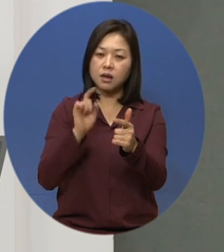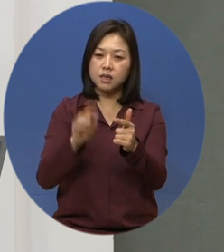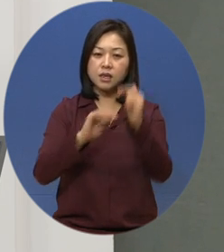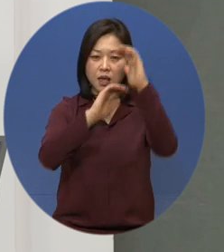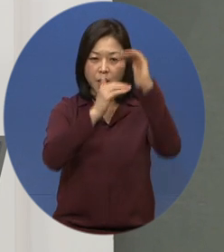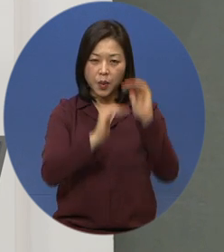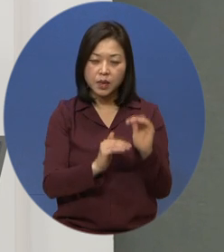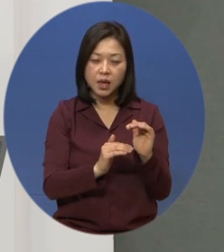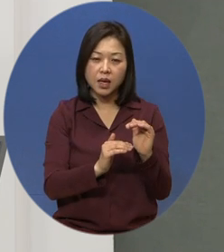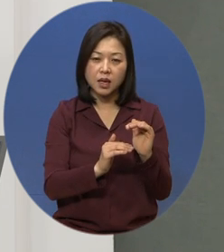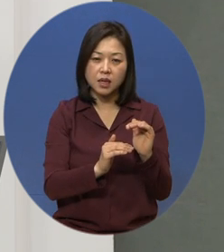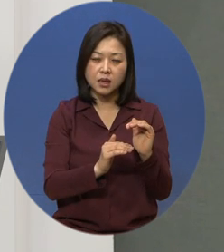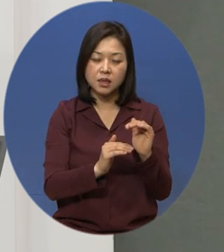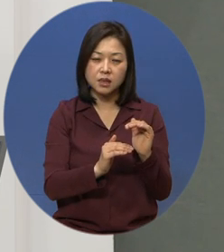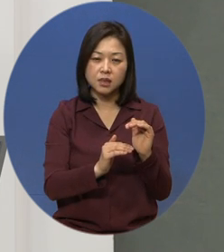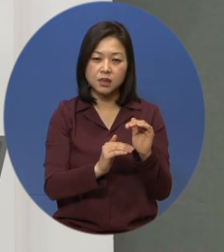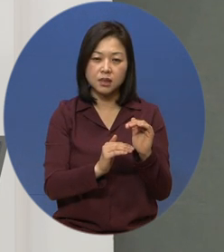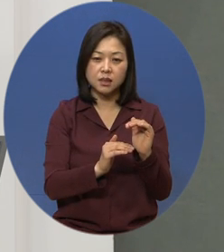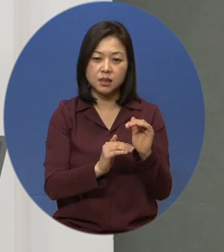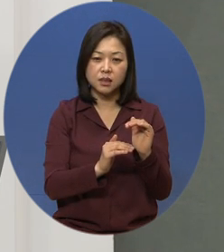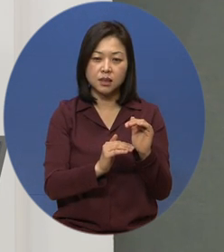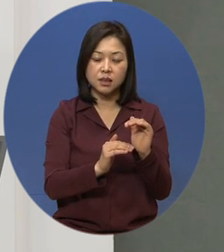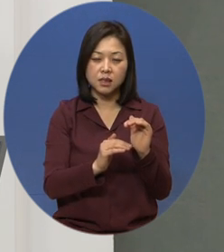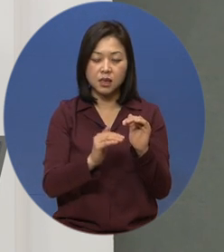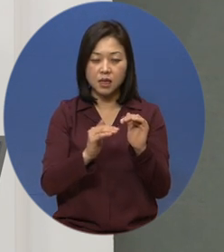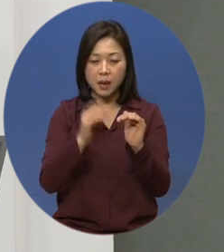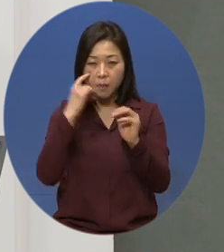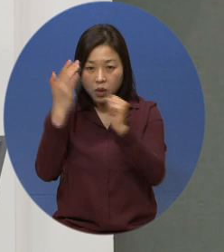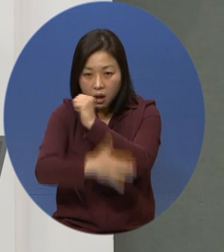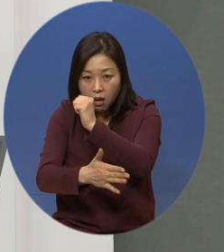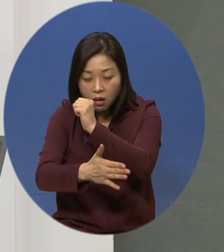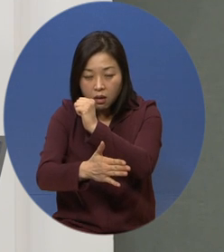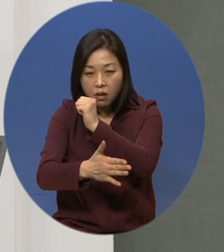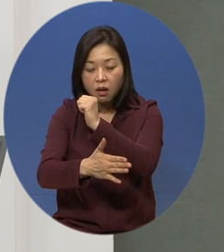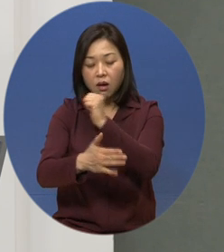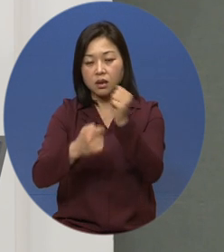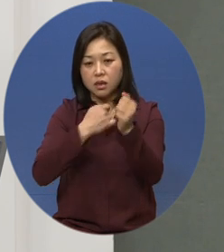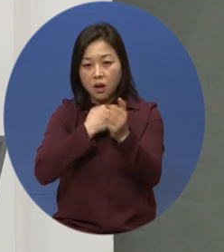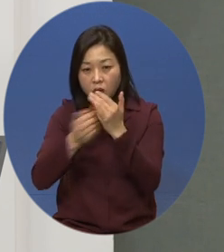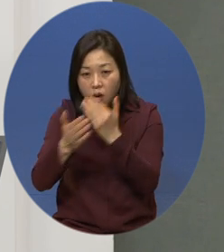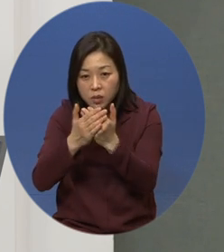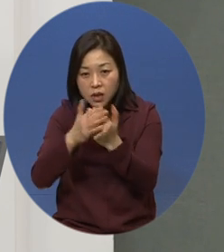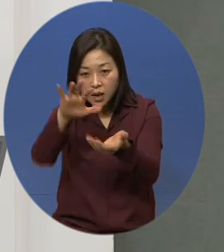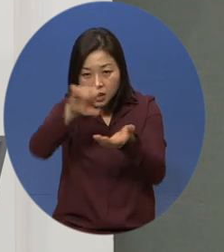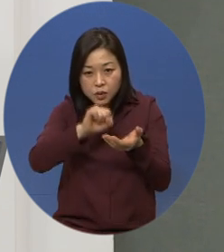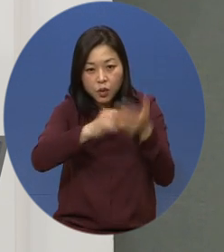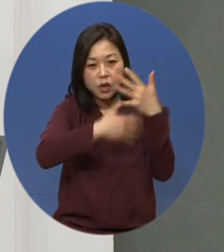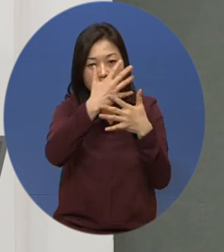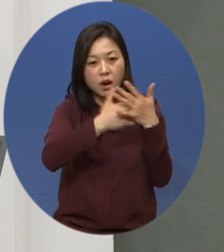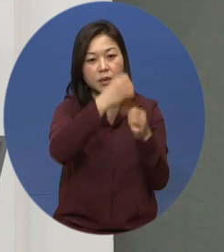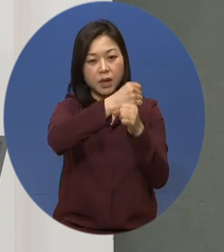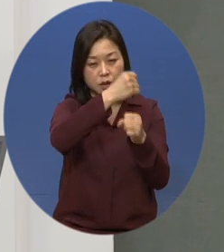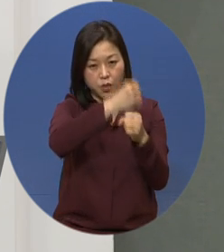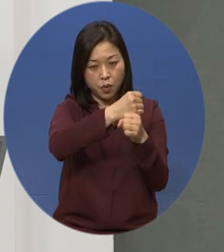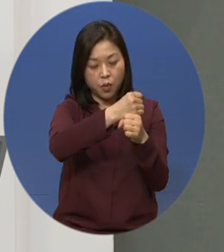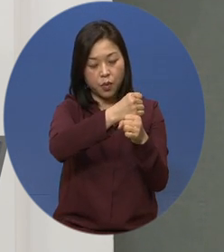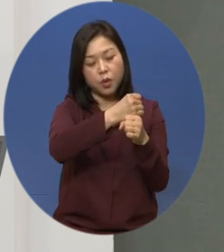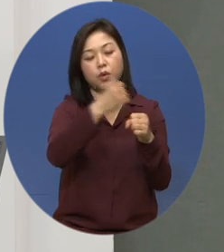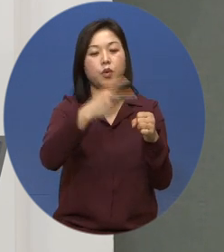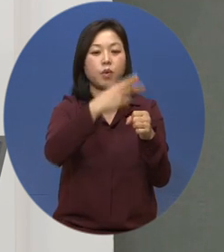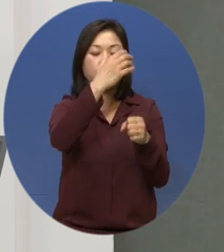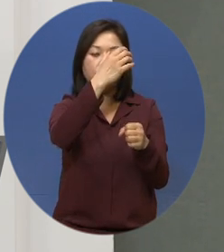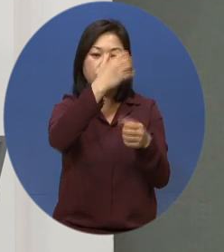자체의 얘기를 기록으로 에 영화를 만들게 되고 또 그